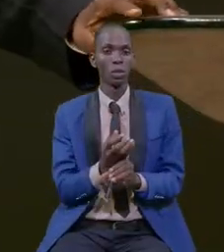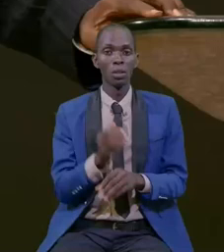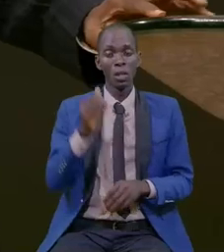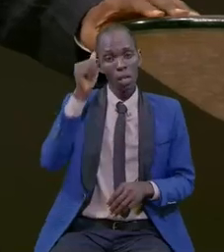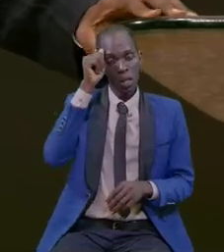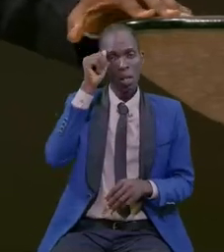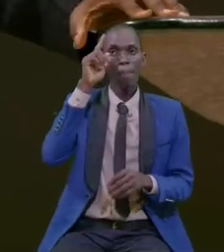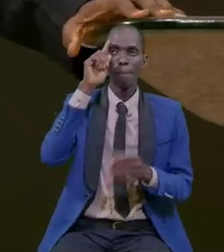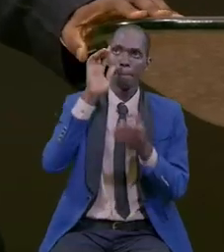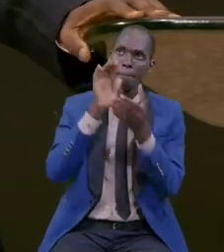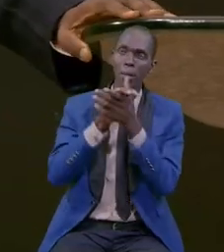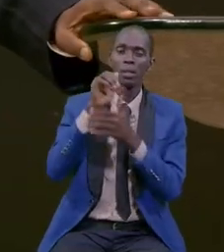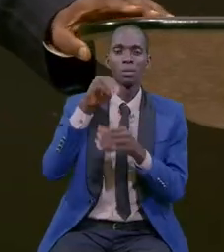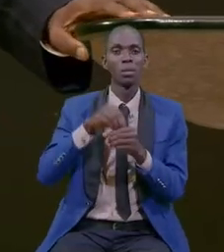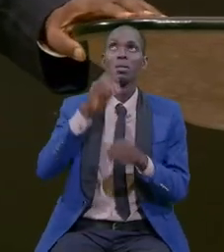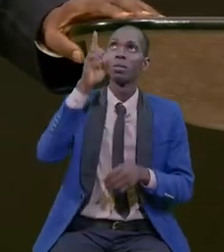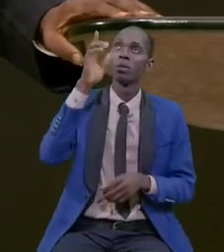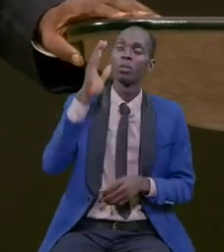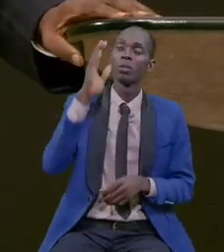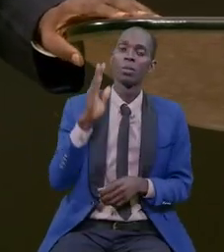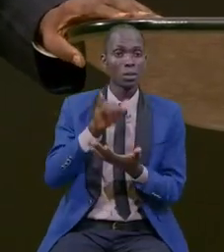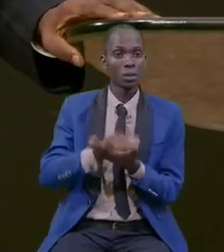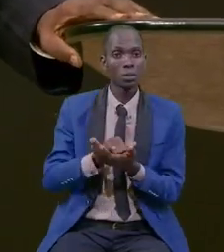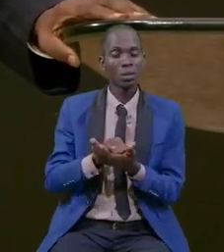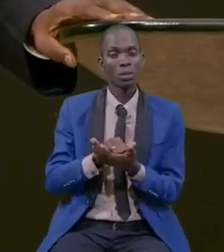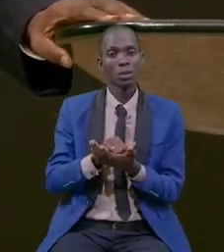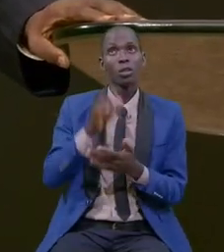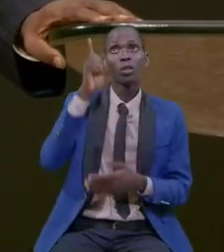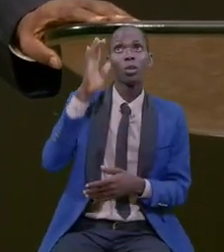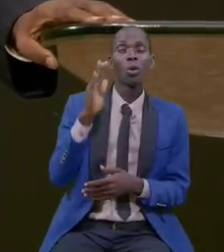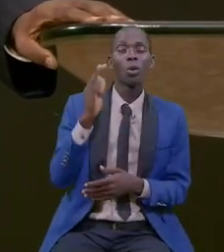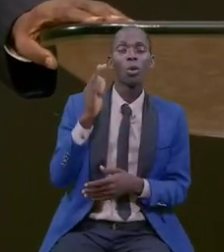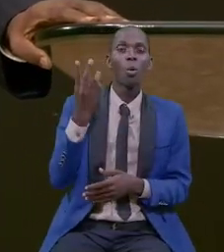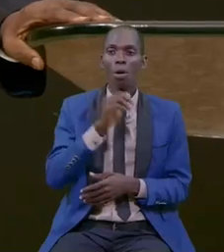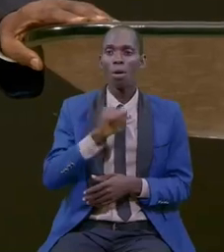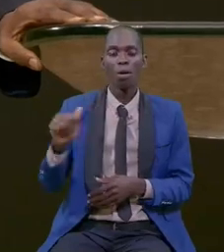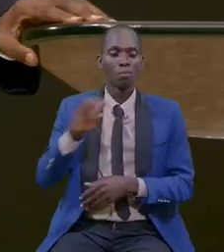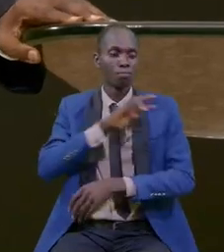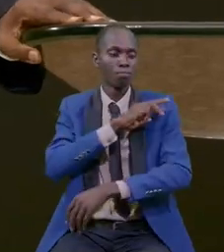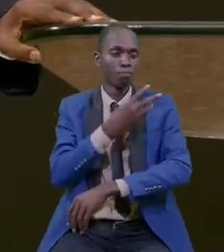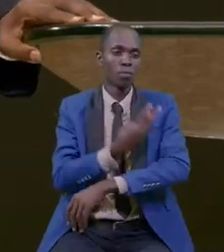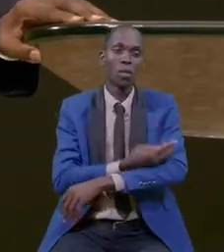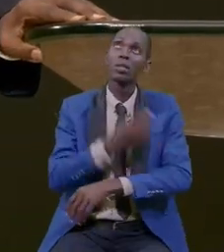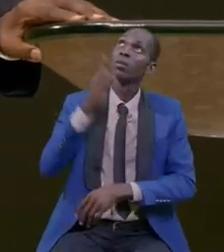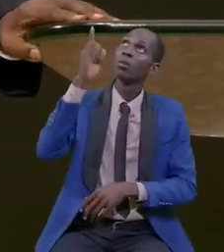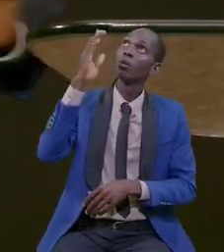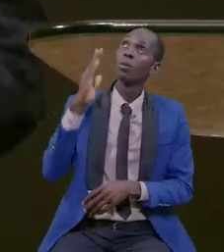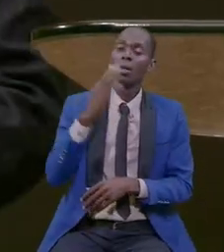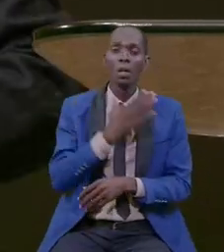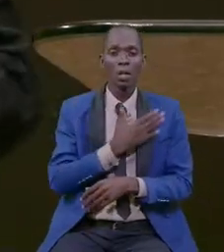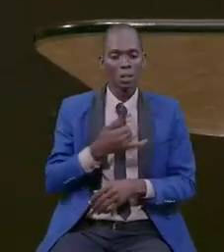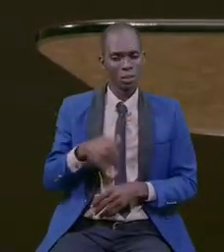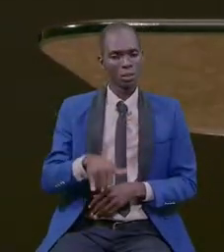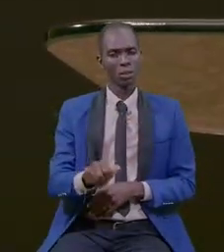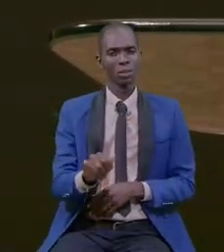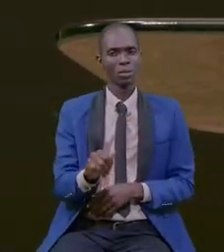et il croyait en Dieu que Dieu était un puissant Dieu malgré cela il